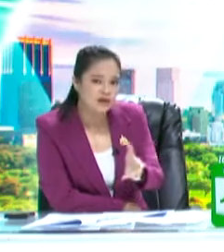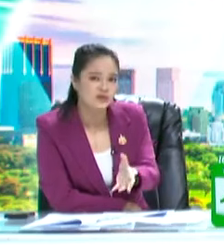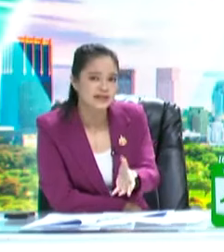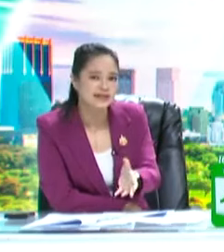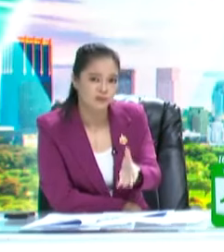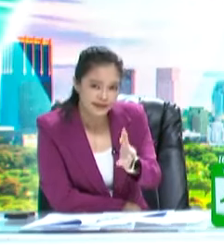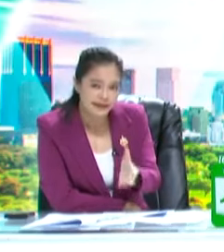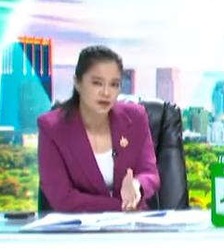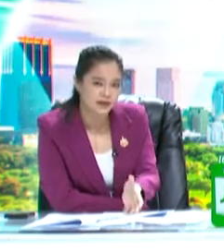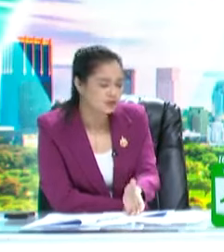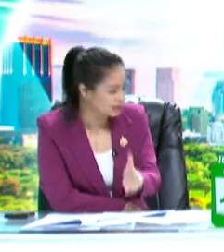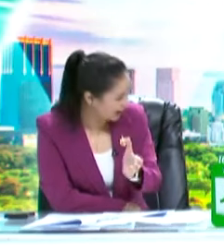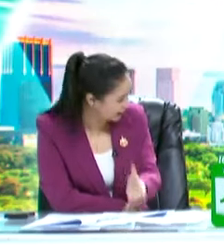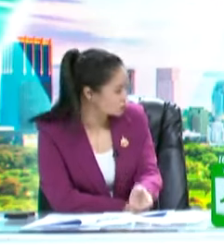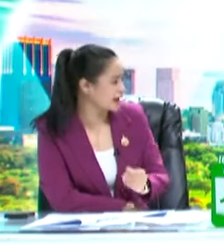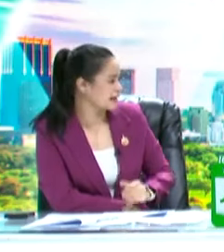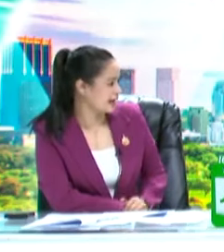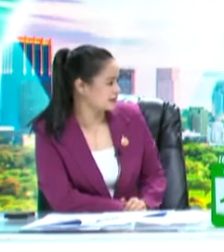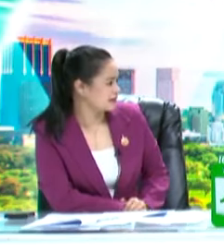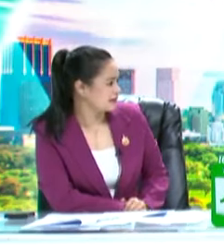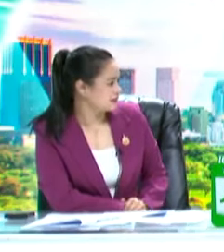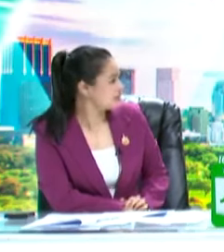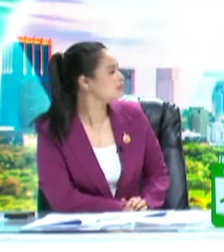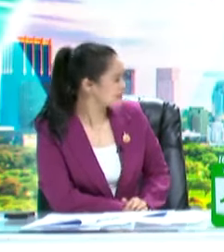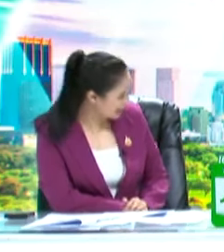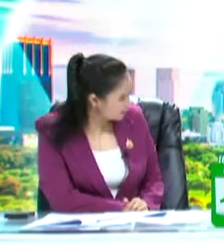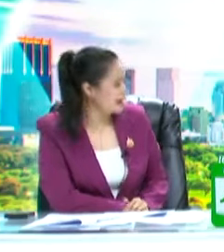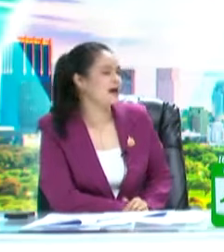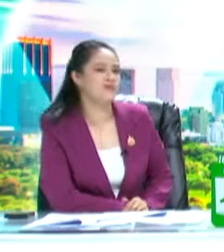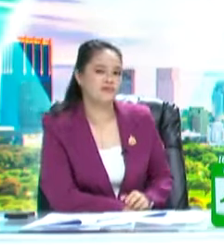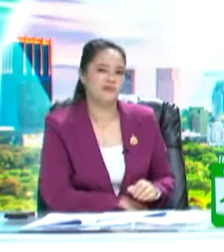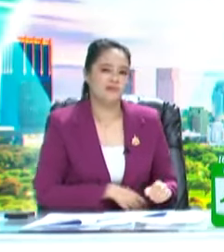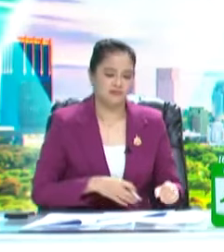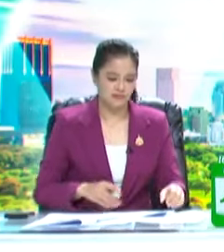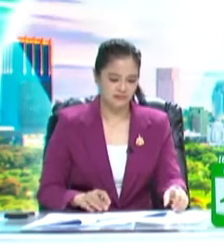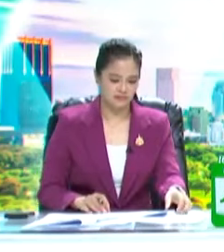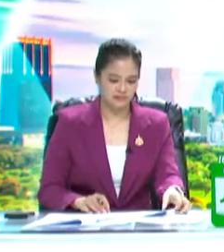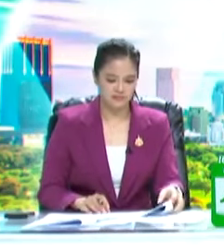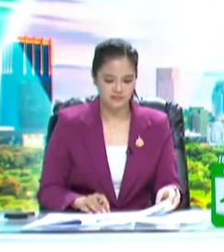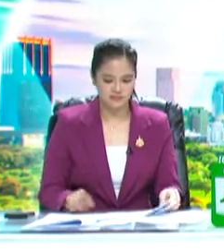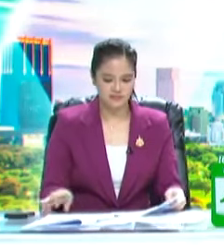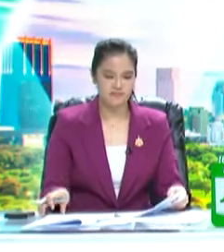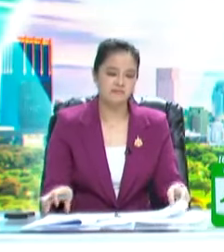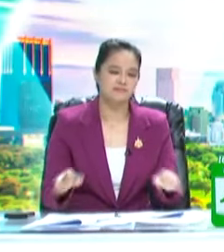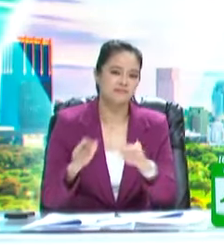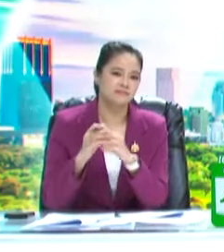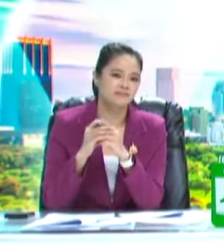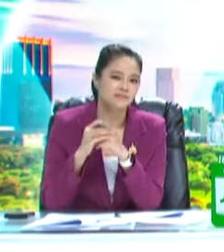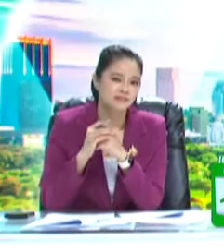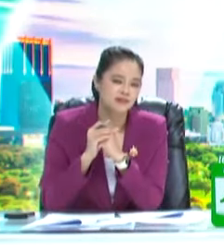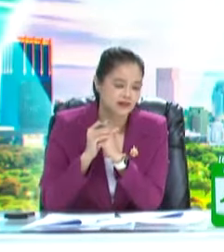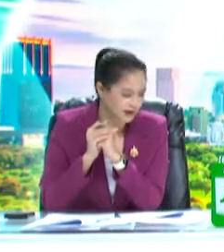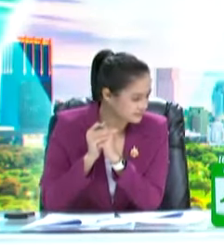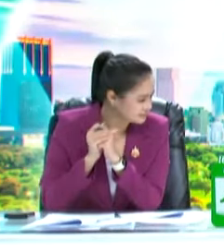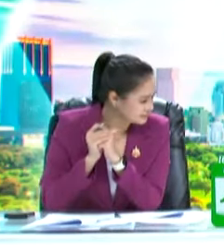งถ้าเป็นเรื่องของเศรษฐกิจวันนี้เรามีรัฐมนตรีว่าการกระทรวงการคลังที่ดำเนินการอยู่แล้ว เรามีซูเปอร์ครม.อาจจะไหลลื่น